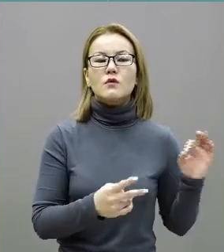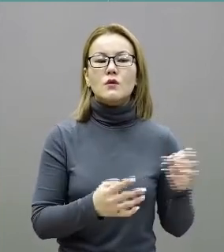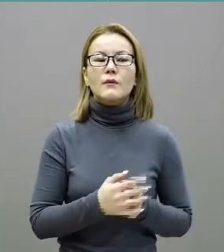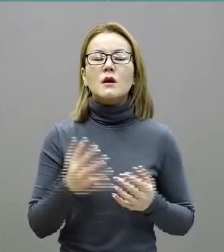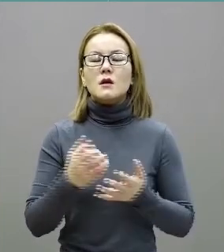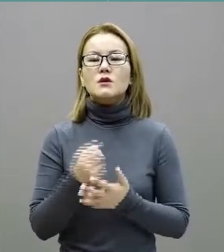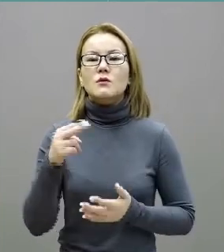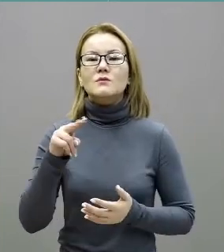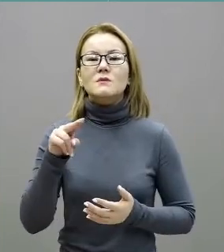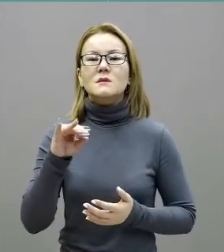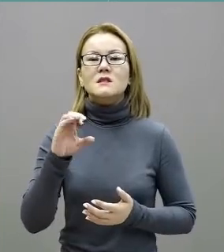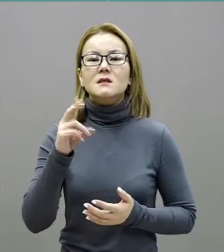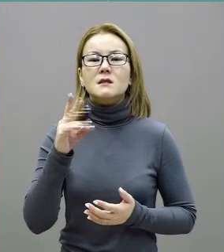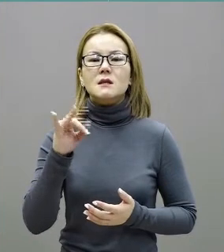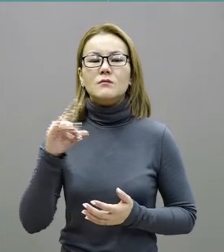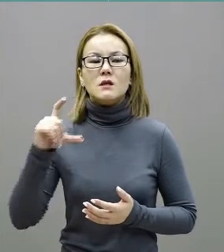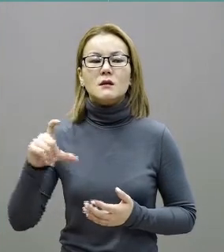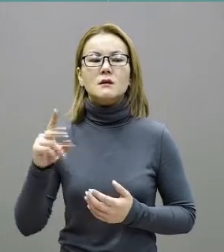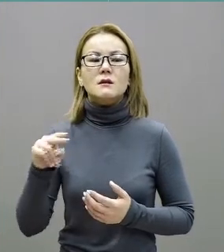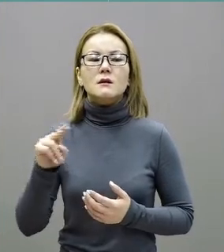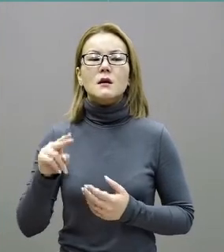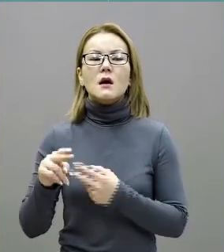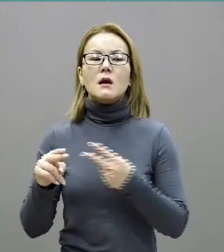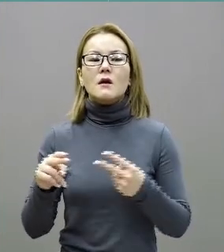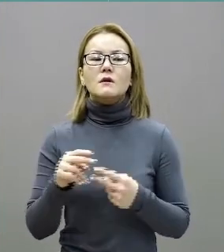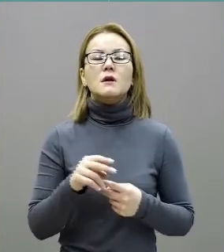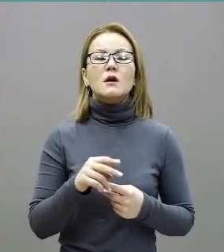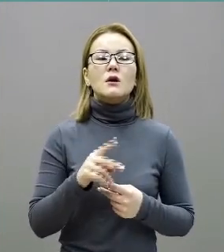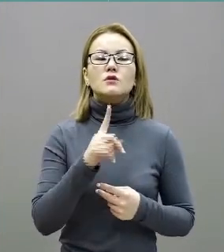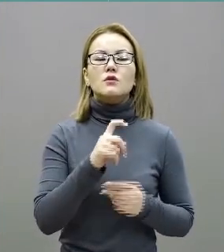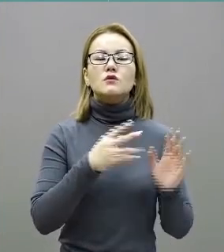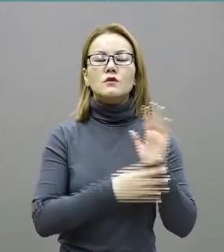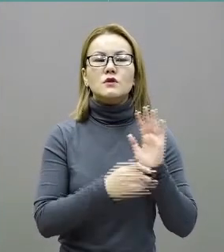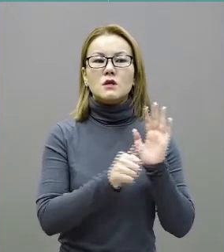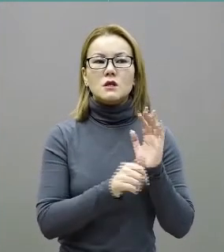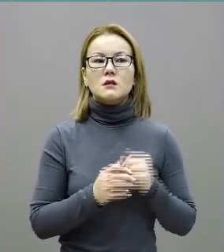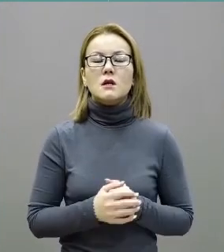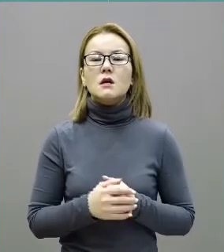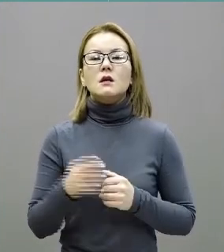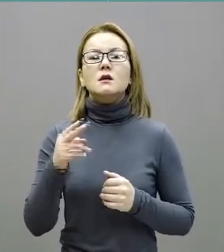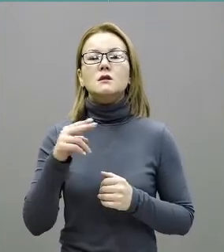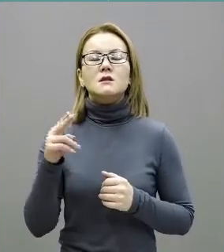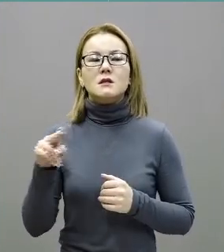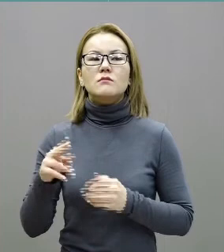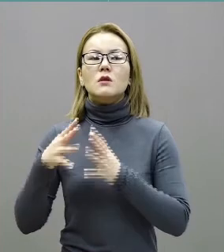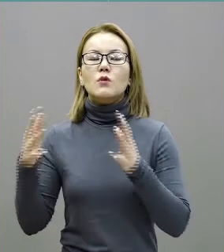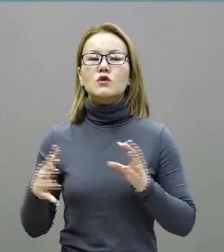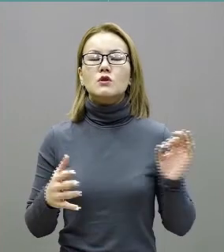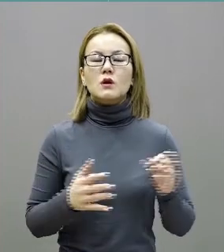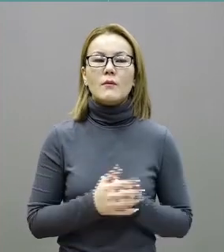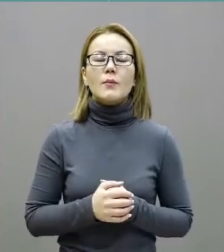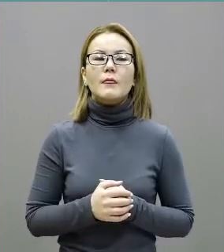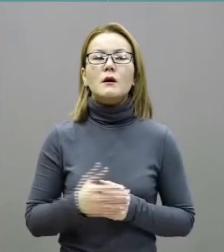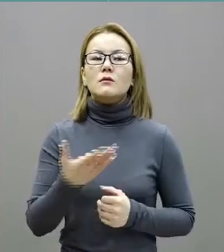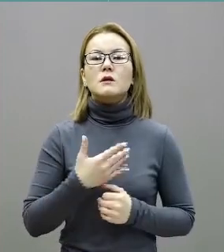найдем дискриминант дискриминант равен 196 дисками надо больше 0 и у нас должно быть